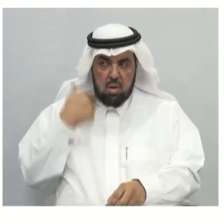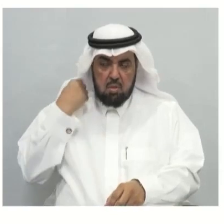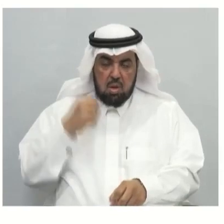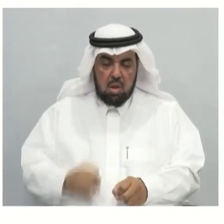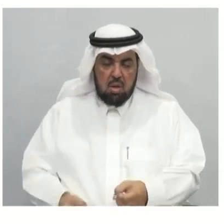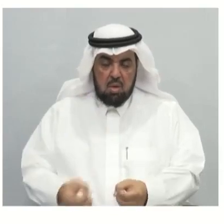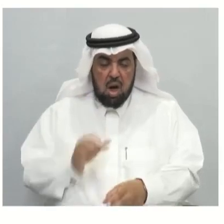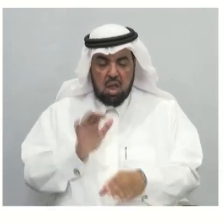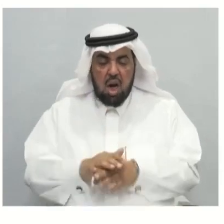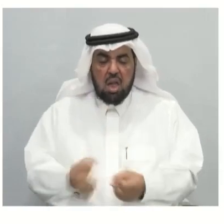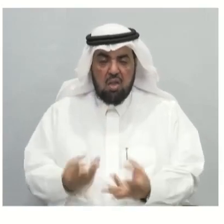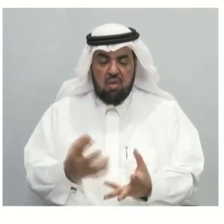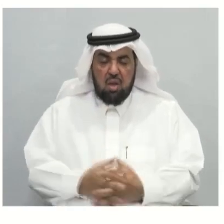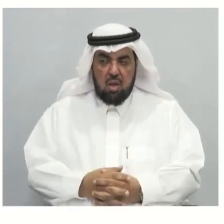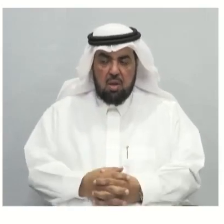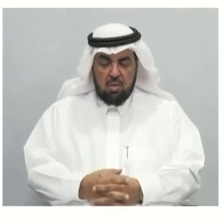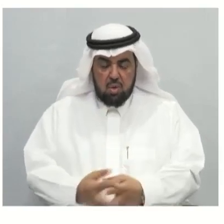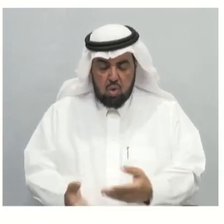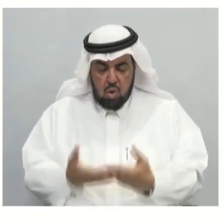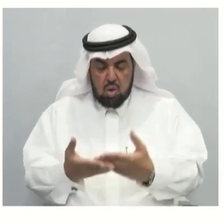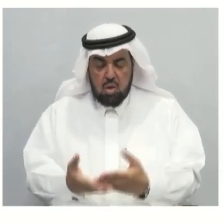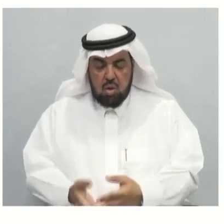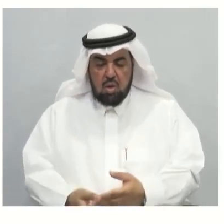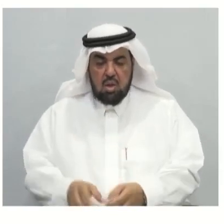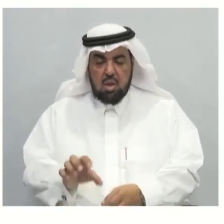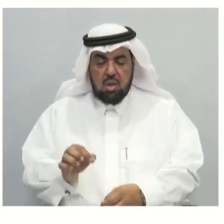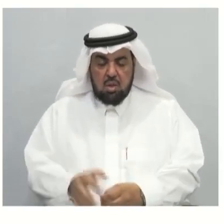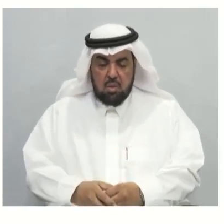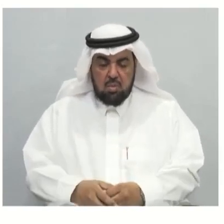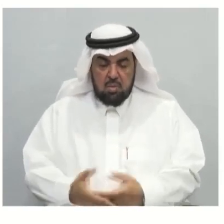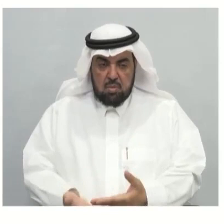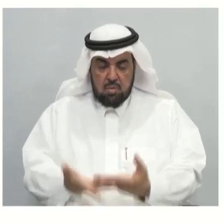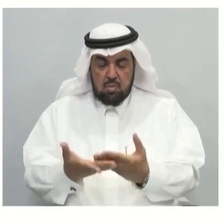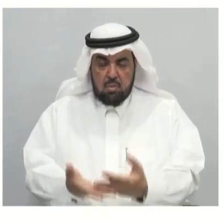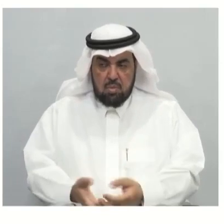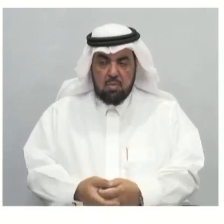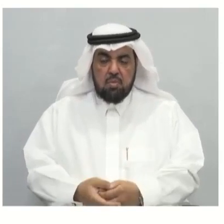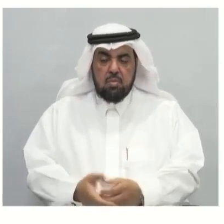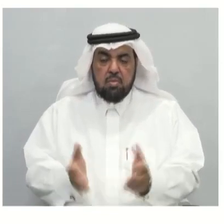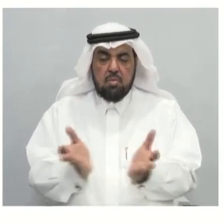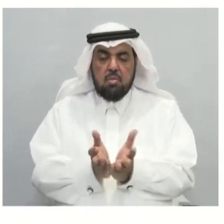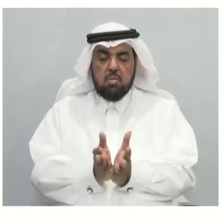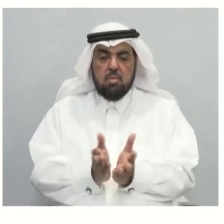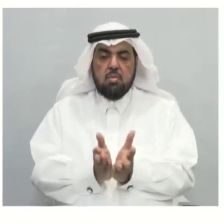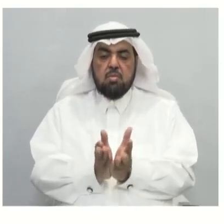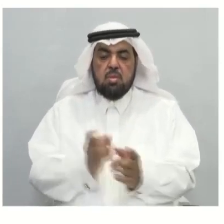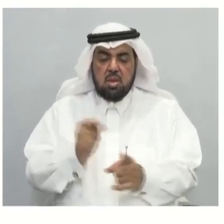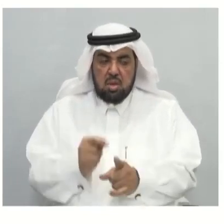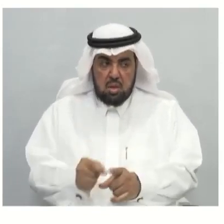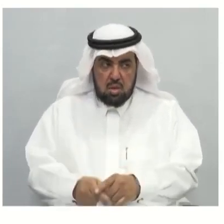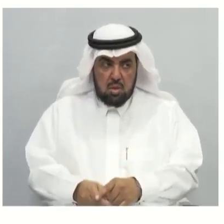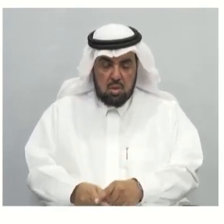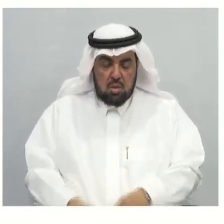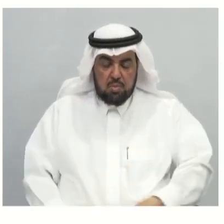التنفيذيه اذا التقارير البحثيه تعطي اقتراحات تعطي اقتراحات تدرس مثلا نقطه او هدف او الوضع